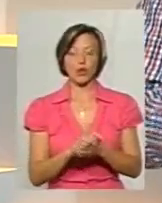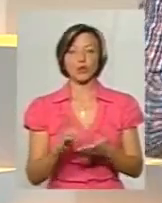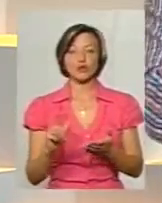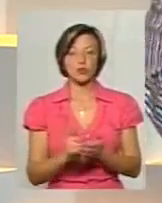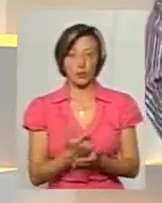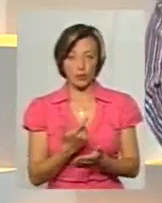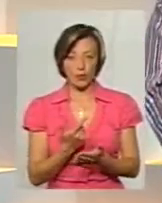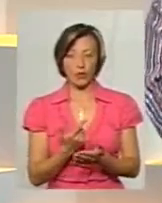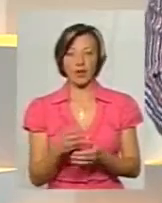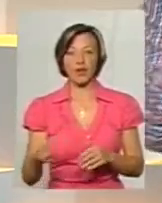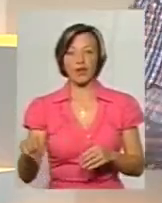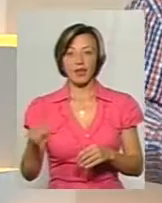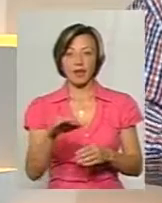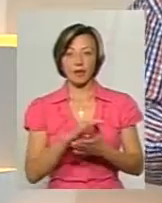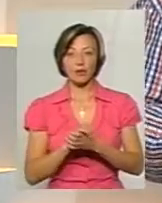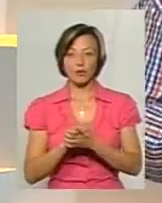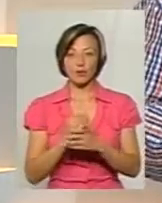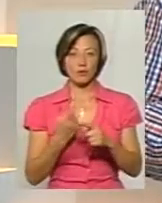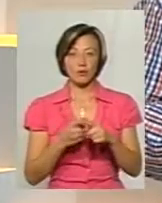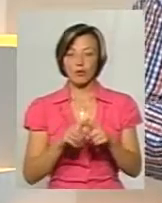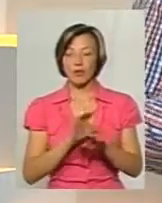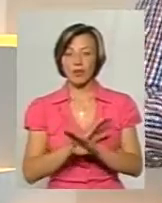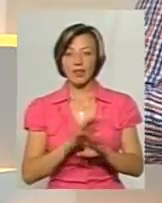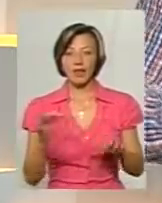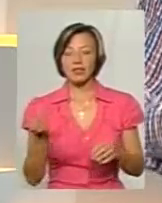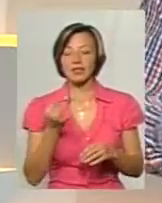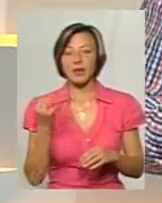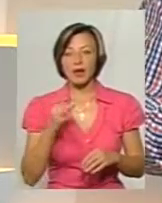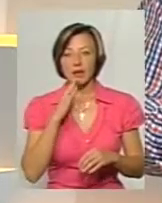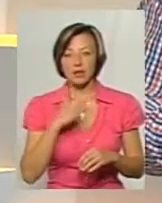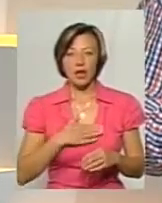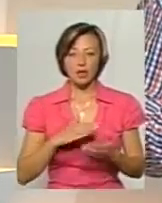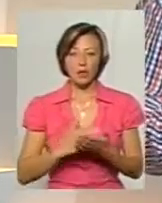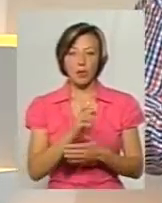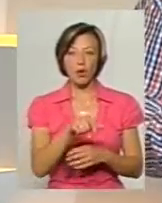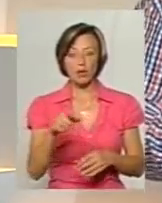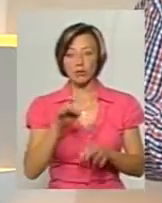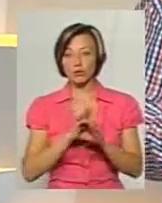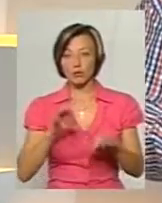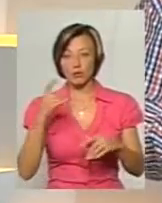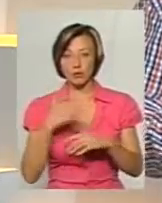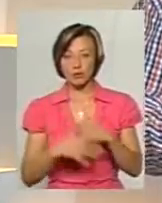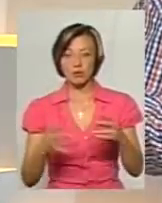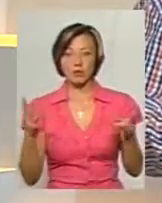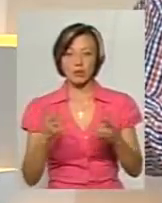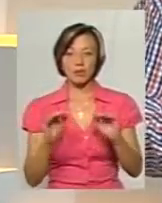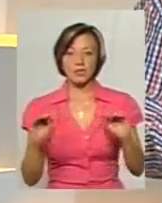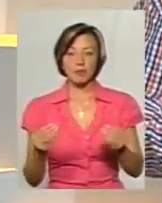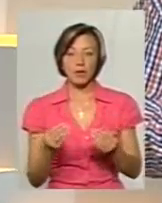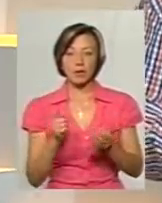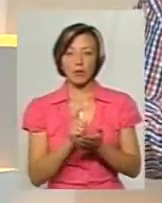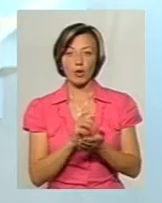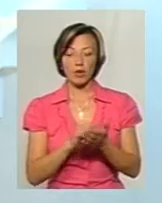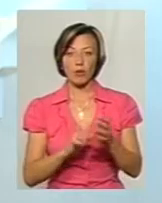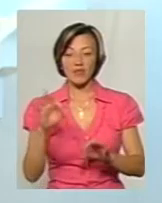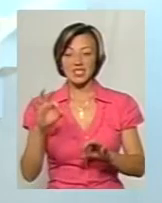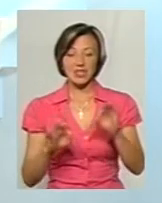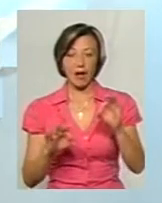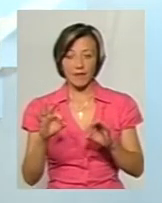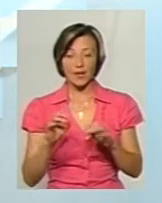ж, в Євросоюз в цьому не зацікавлений. І наші політики чудово це розуміють, що потрібно зменшити податкові ставки,